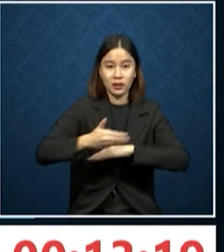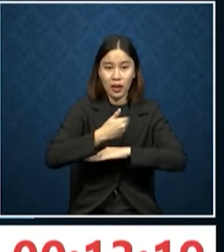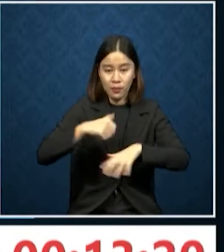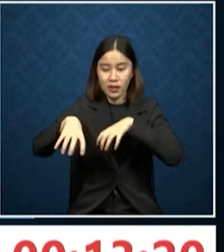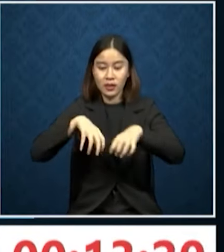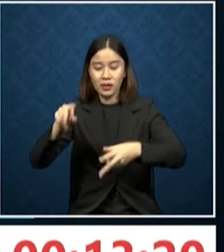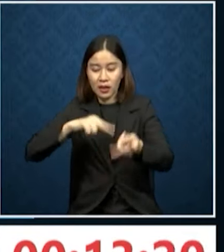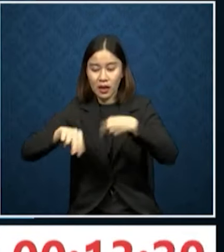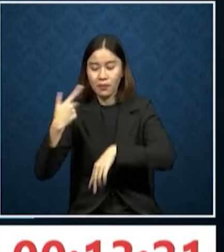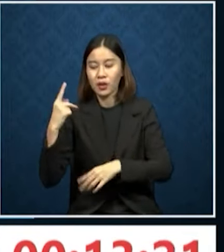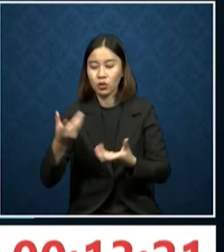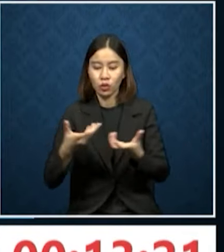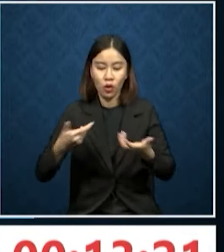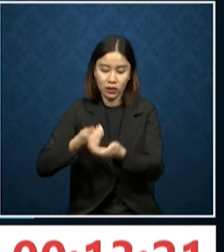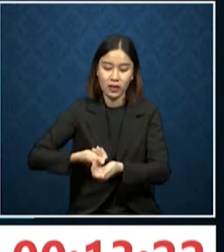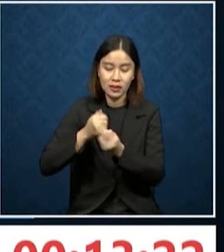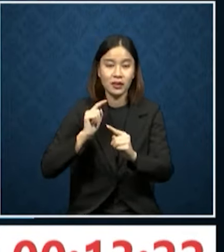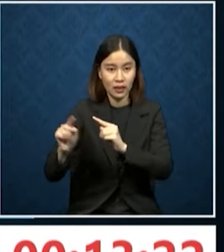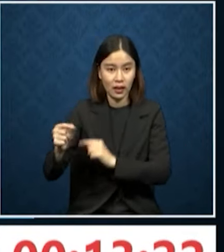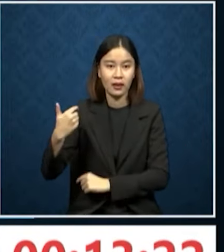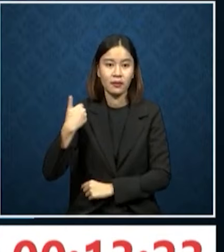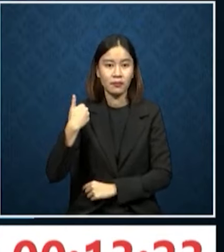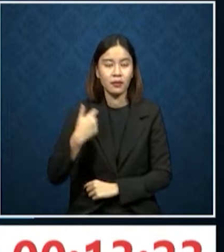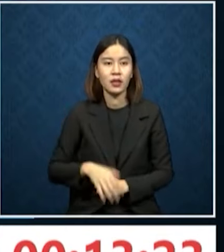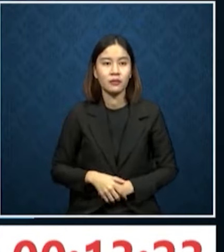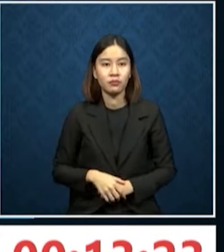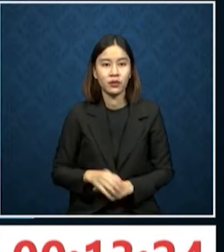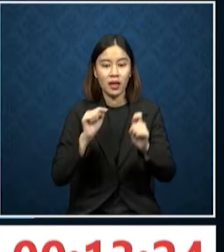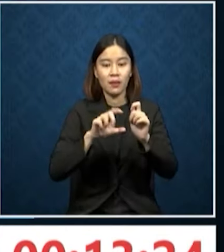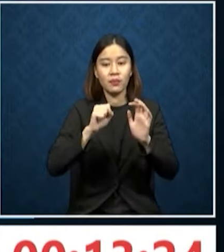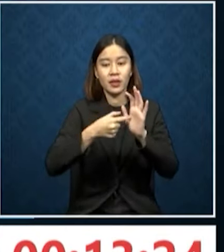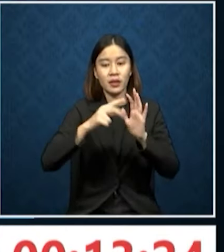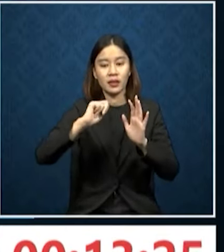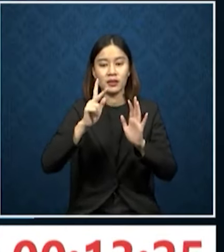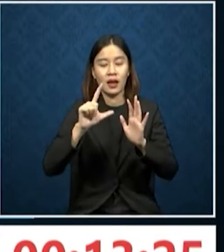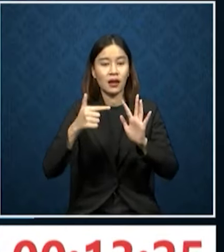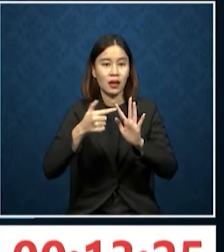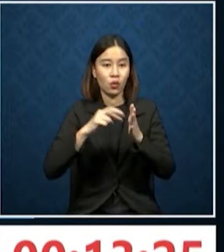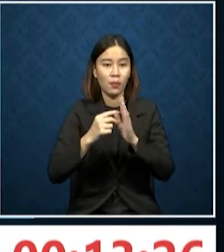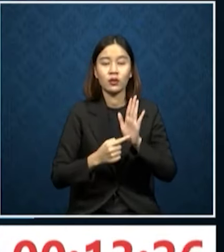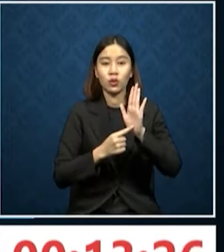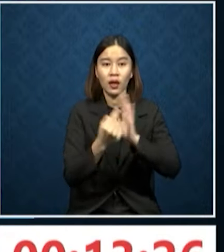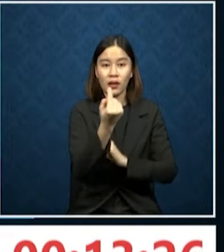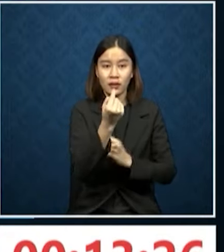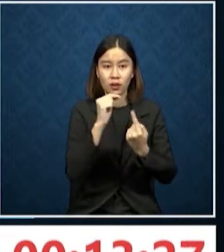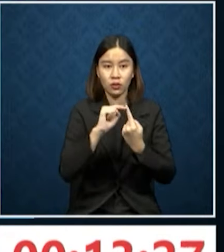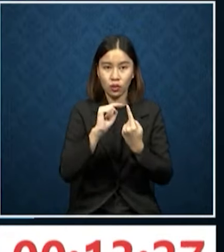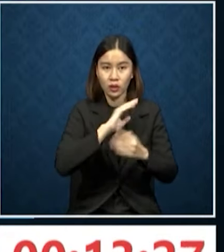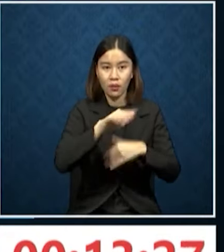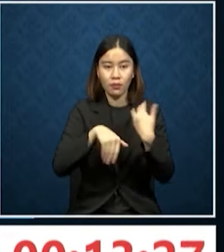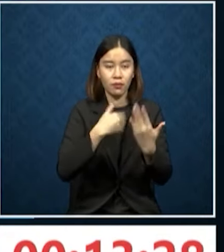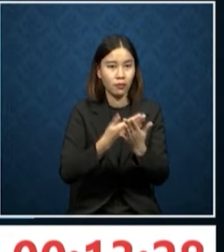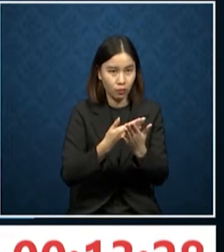ไปจัดสรรผลประโยชน์สินค้าเกษตรในพื้นที่กรณีอำเภอสังขะเป็นเพียงตัวอย่างเดียวในจำนวนนับ